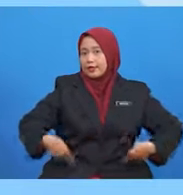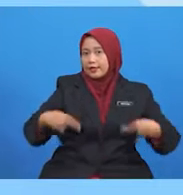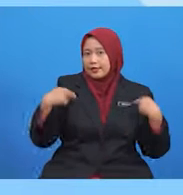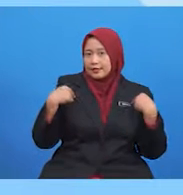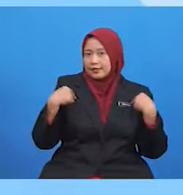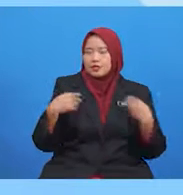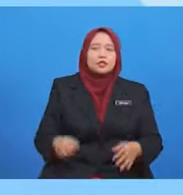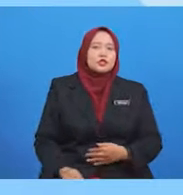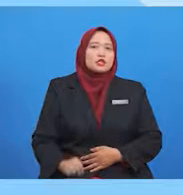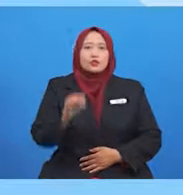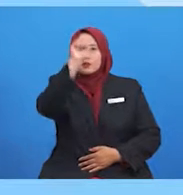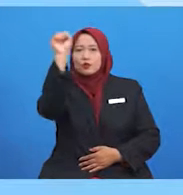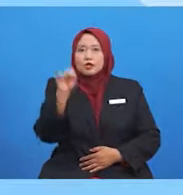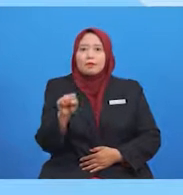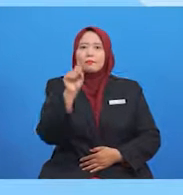Soalan pertama.